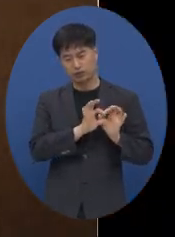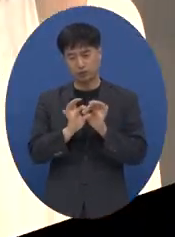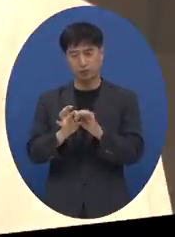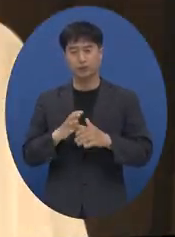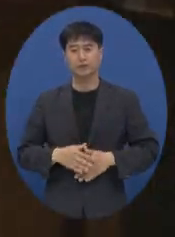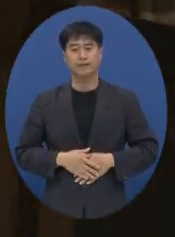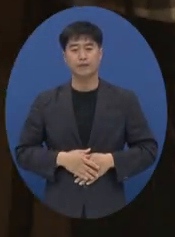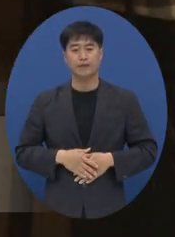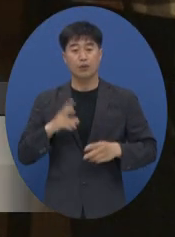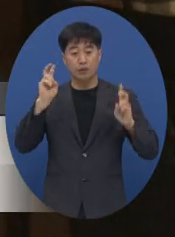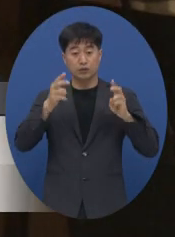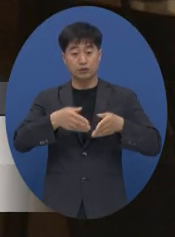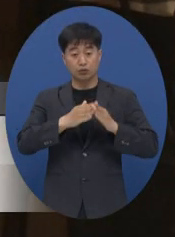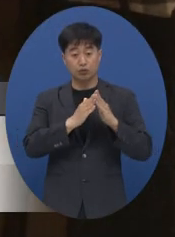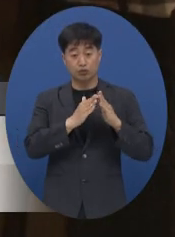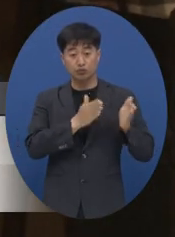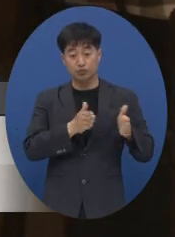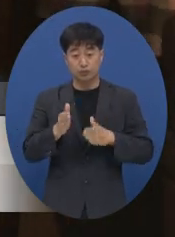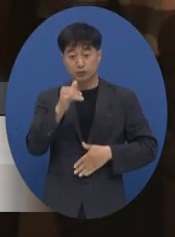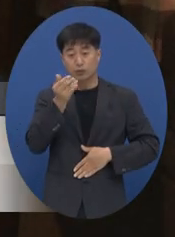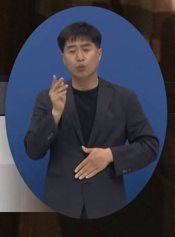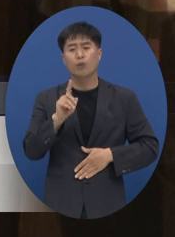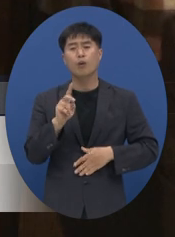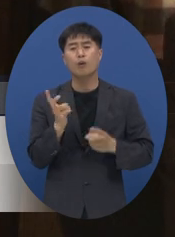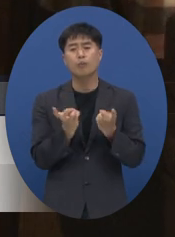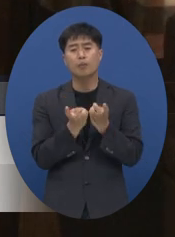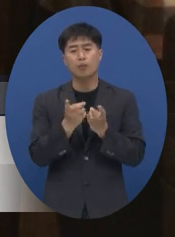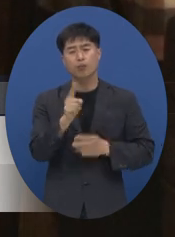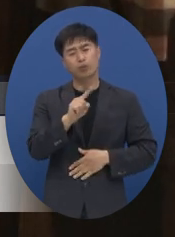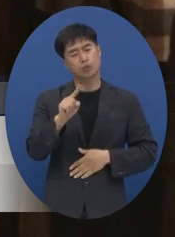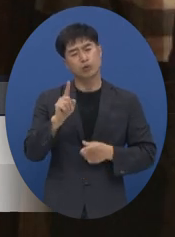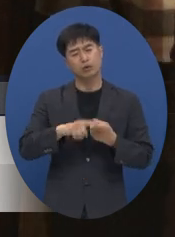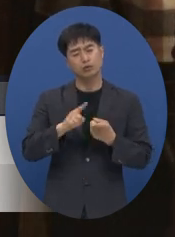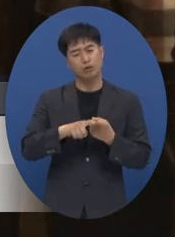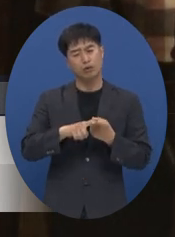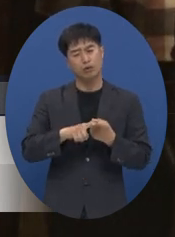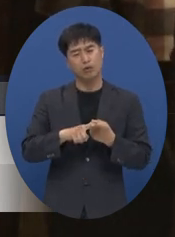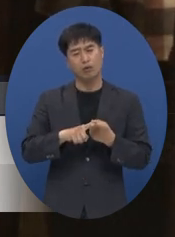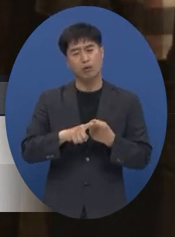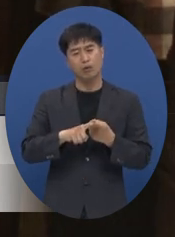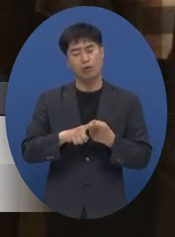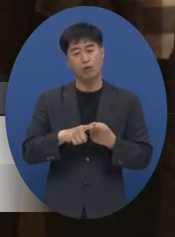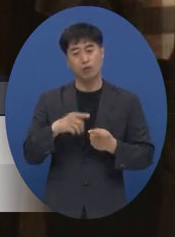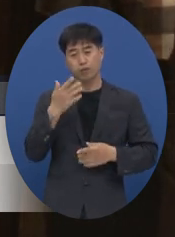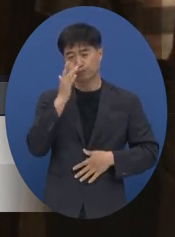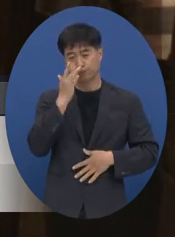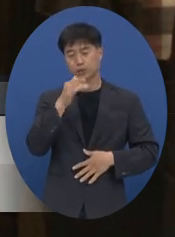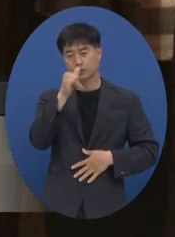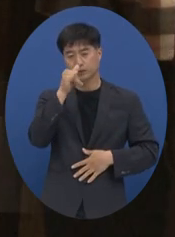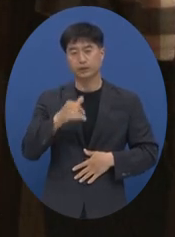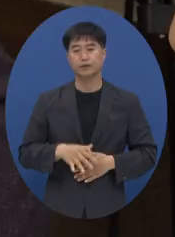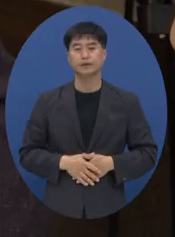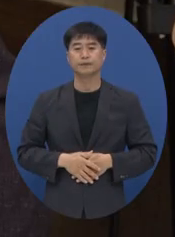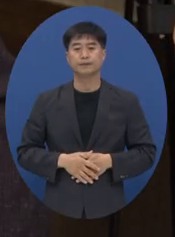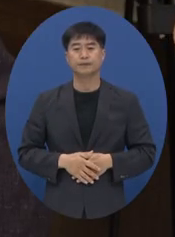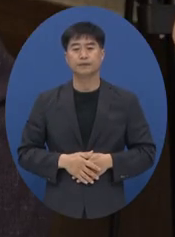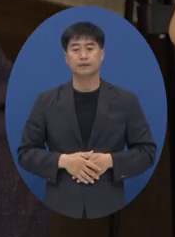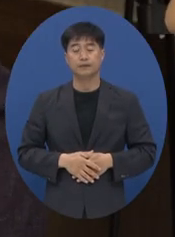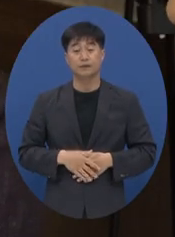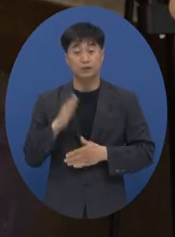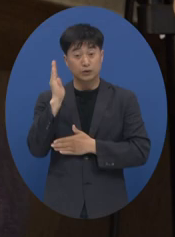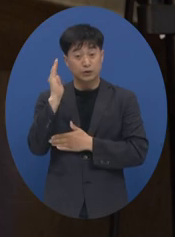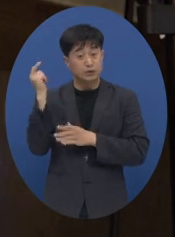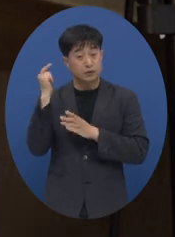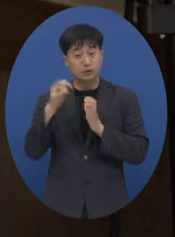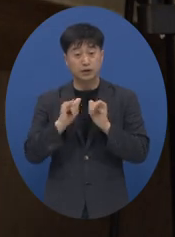되고. 창업에 대해 준비하는 부분도 있는데 어떻게 해야 되는지에 대해서 조금 막막한 게 있는 것 같아요.